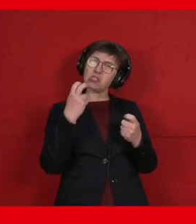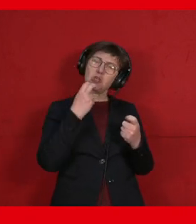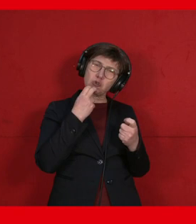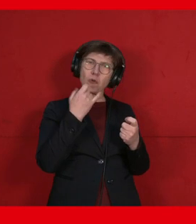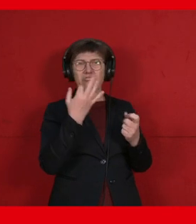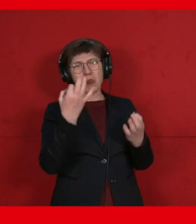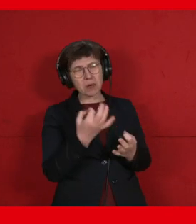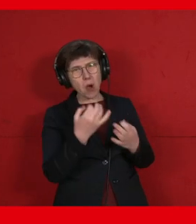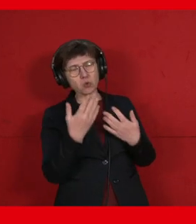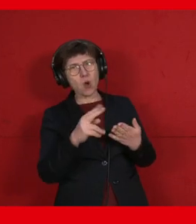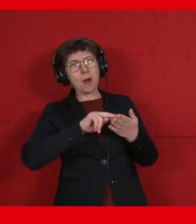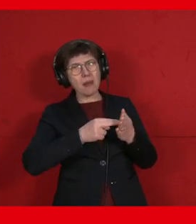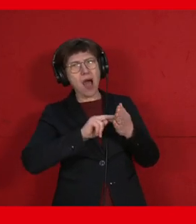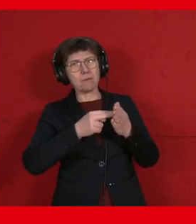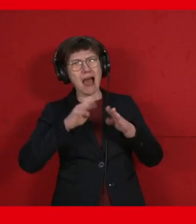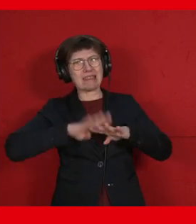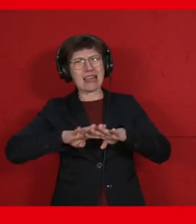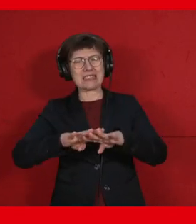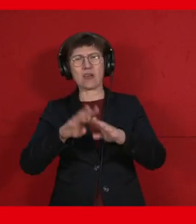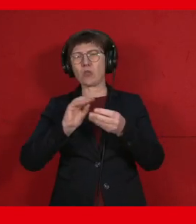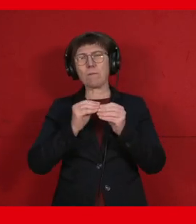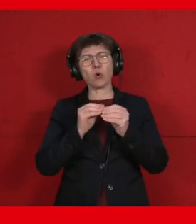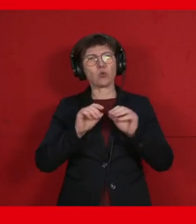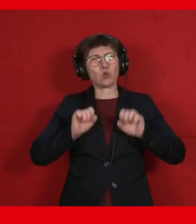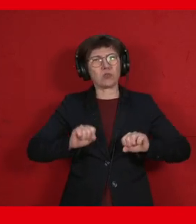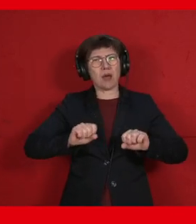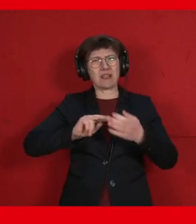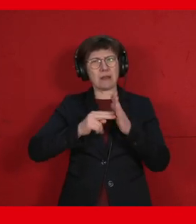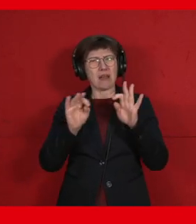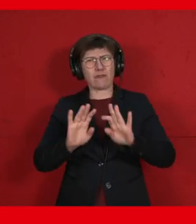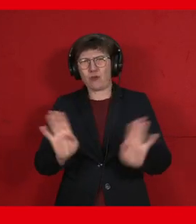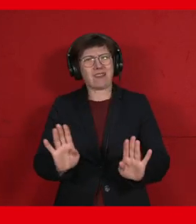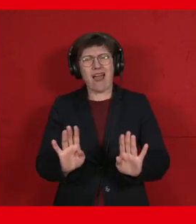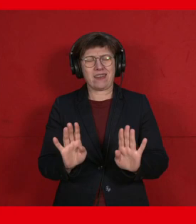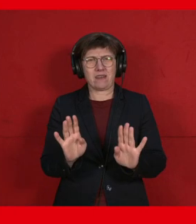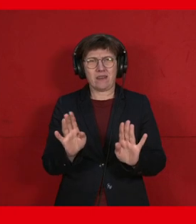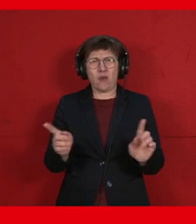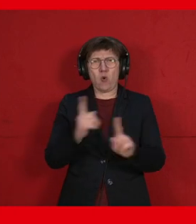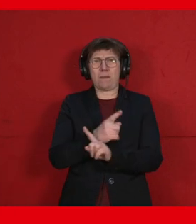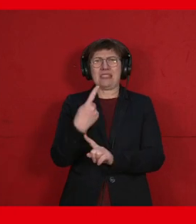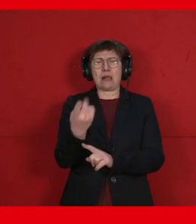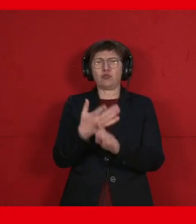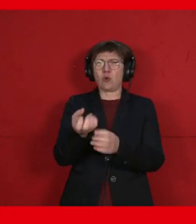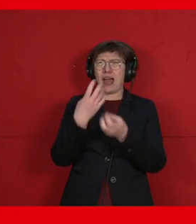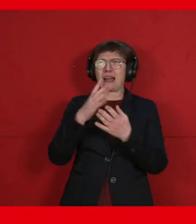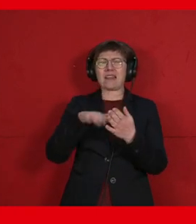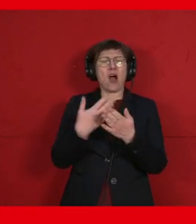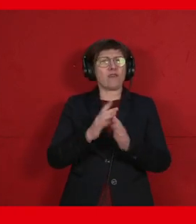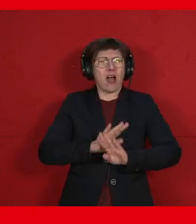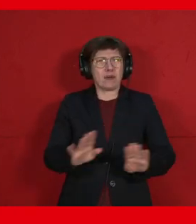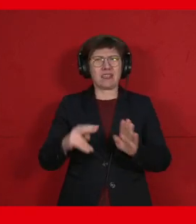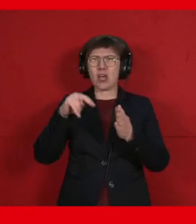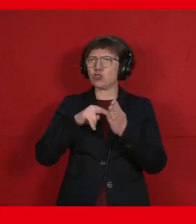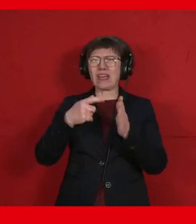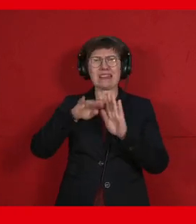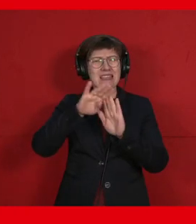für Strom brauchen und plant dann das Netz und die Produktionskapazitäten. Nein, das haben Sie mir auch erklärt, ist nicht Ihre Aufgabe, steht auch